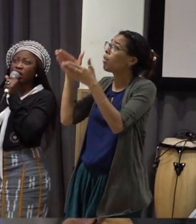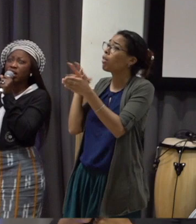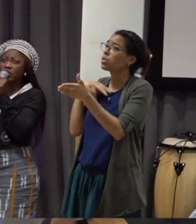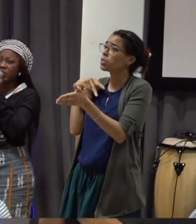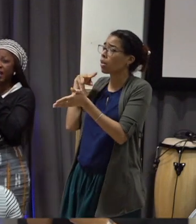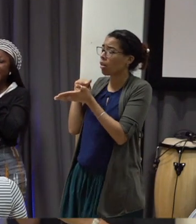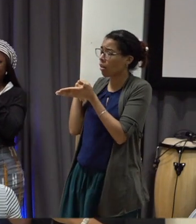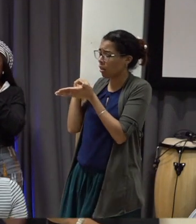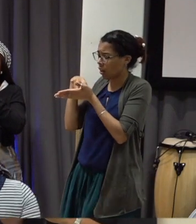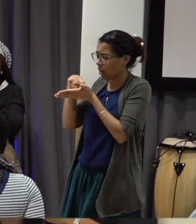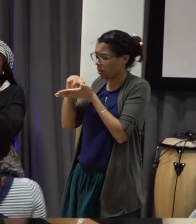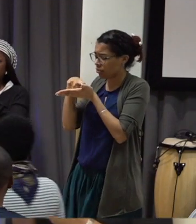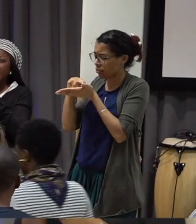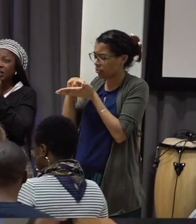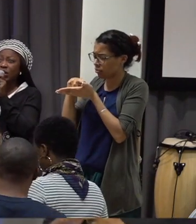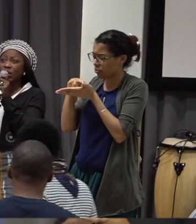devant toi.